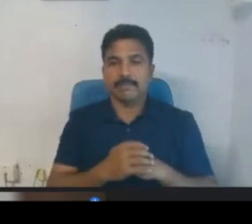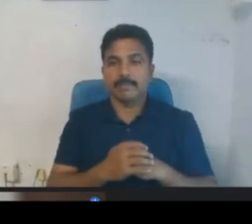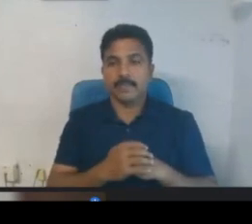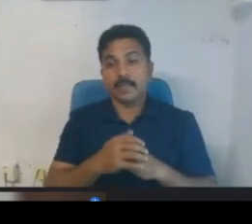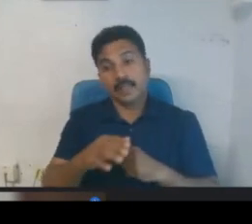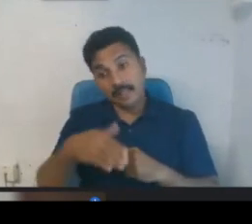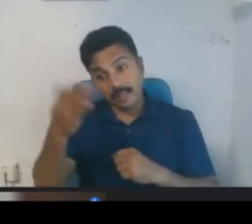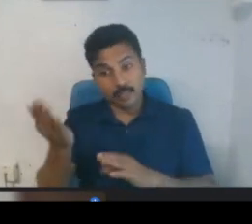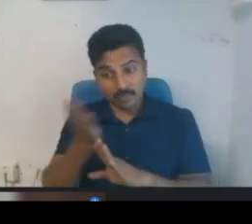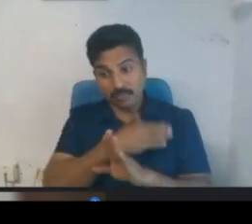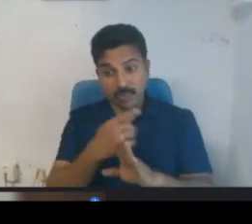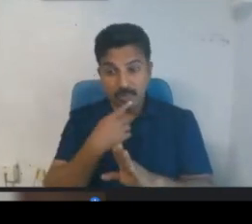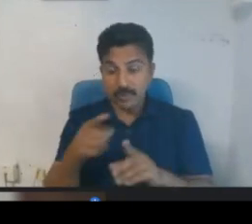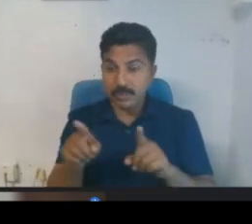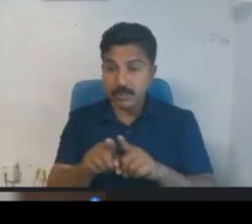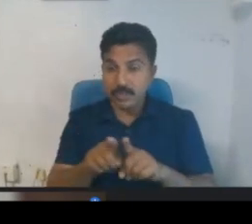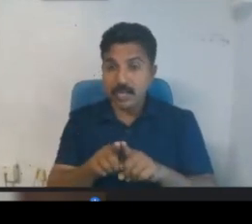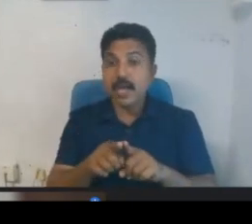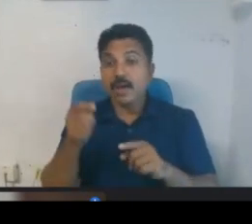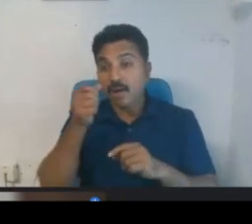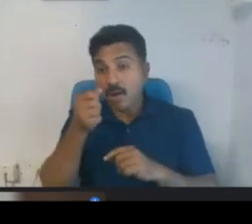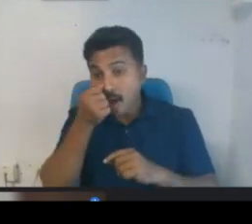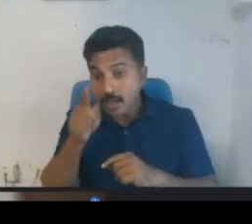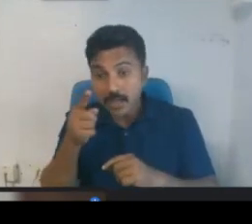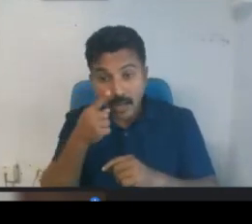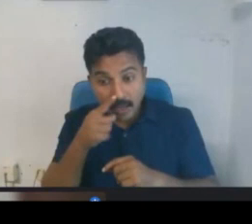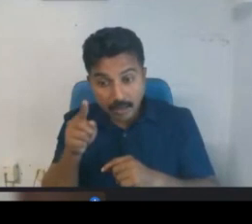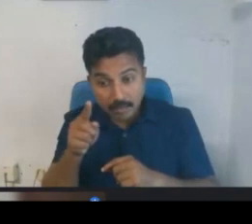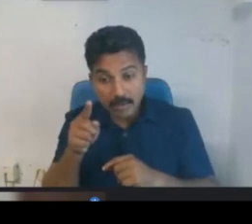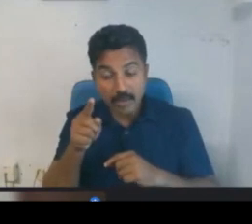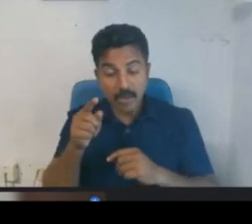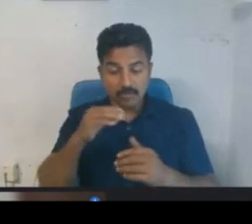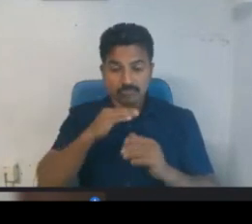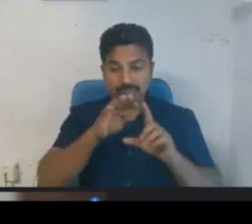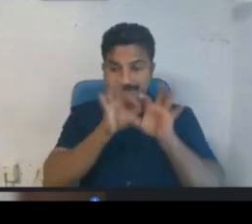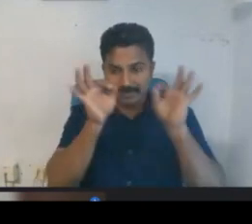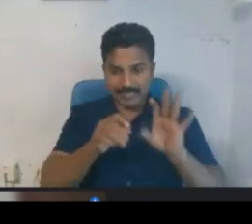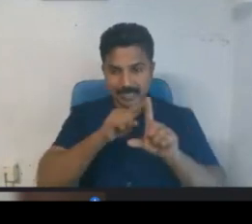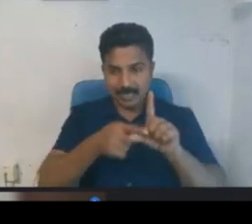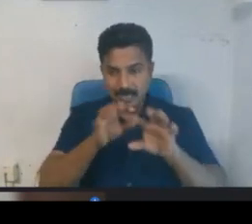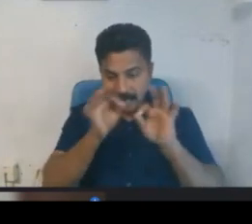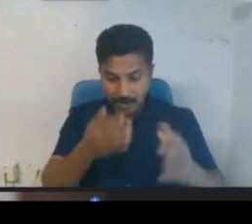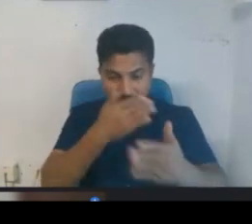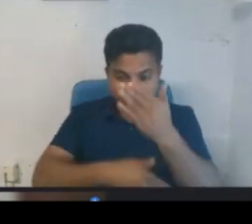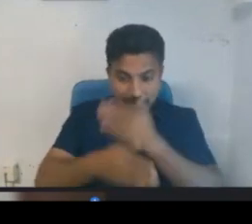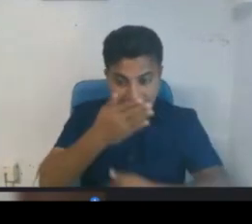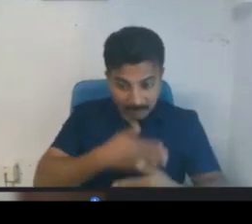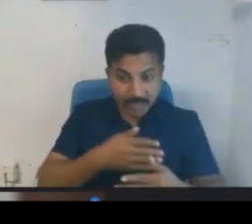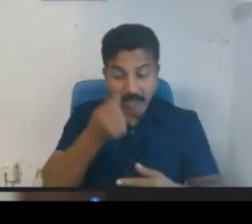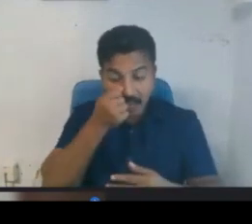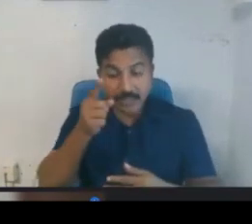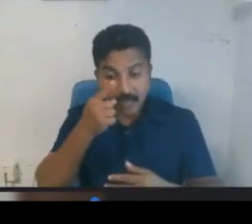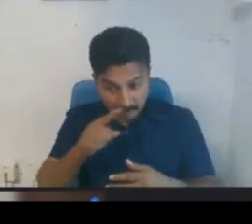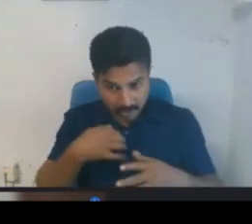നമ്മൾ നേരത്തെ പറഞ്ഞതുപോലെ ഒരിക്കലും ഒരു അച്ഛനും അമ്മയും ആകാനായിട്ട് നമ്മൾ തയ്യാറെടുക്കുന്നത് ഒരു ഭിന്നശേഷിയുള്ള കുട്ടിയുടെ അച്ഛനും